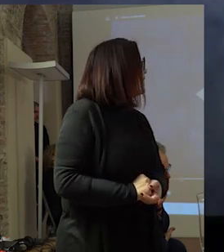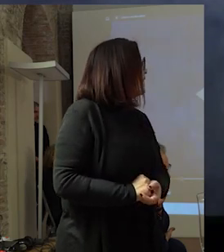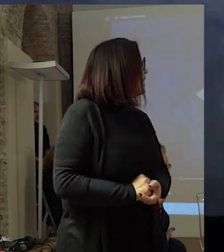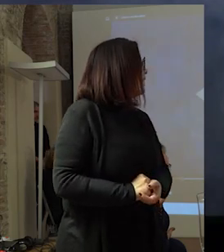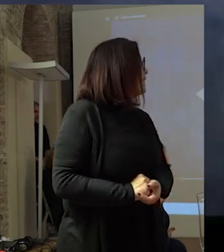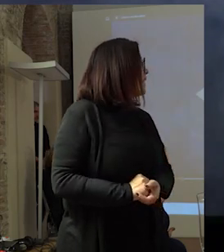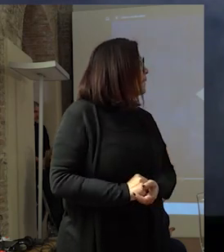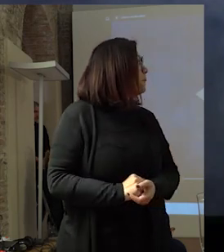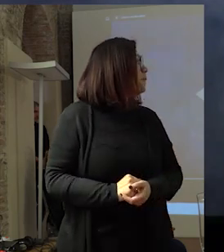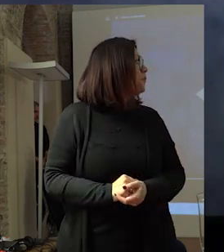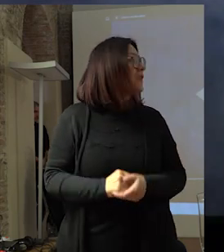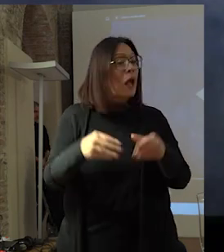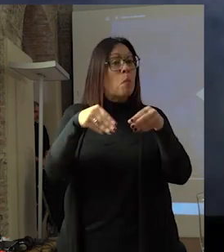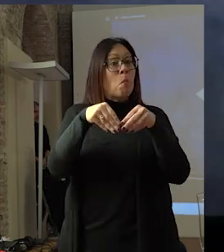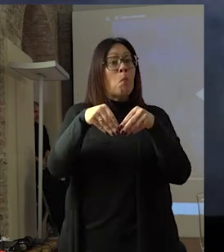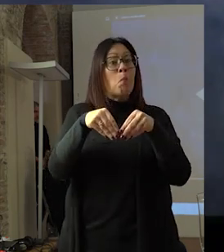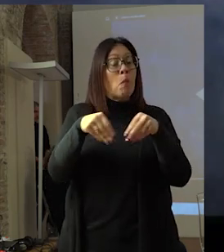La mostra